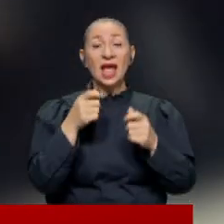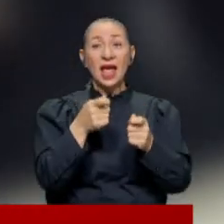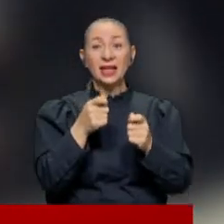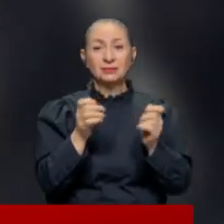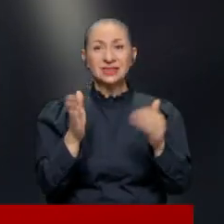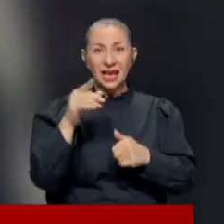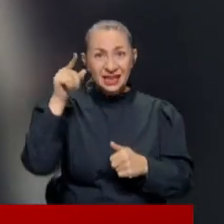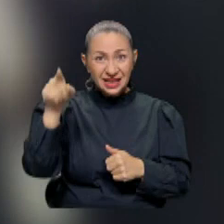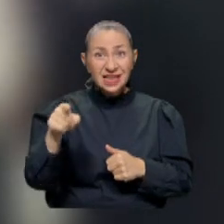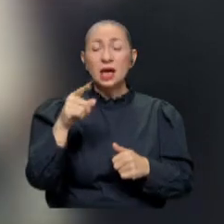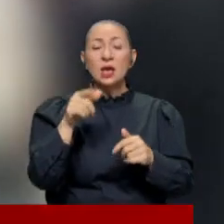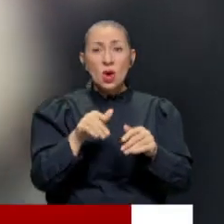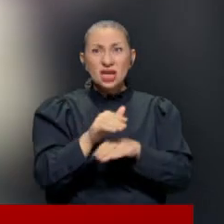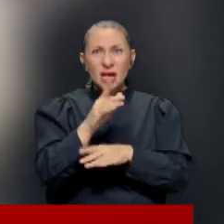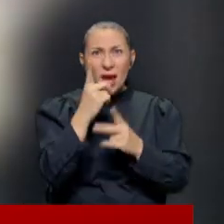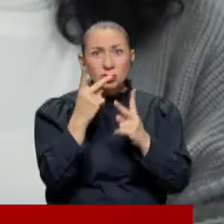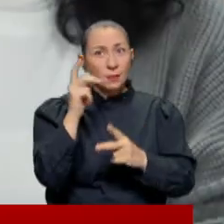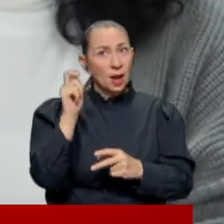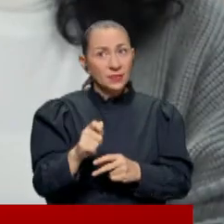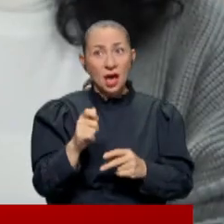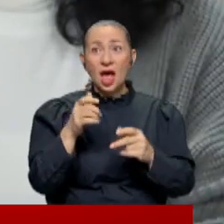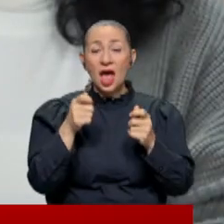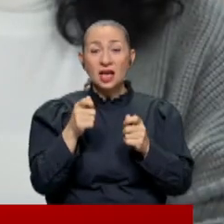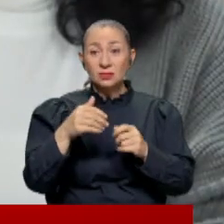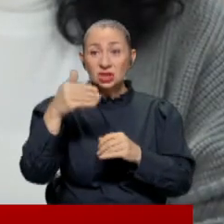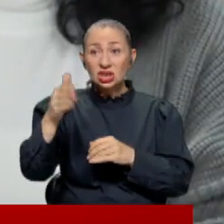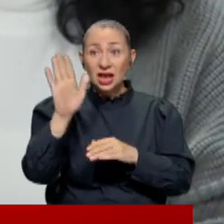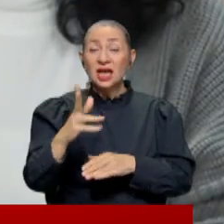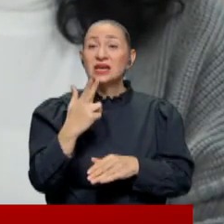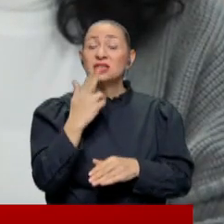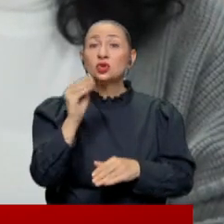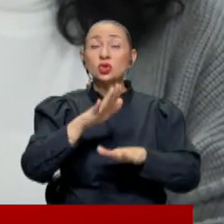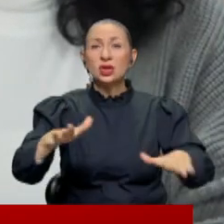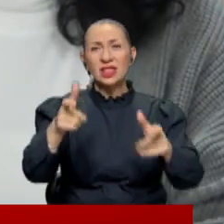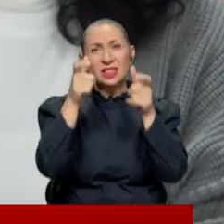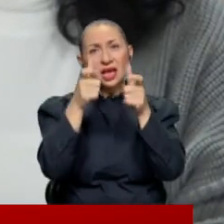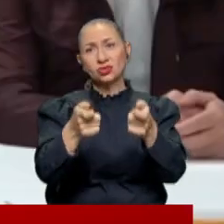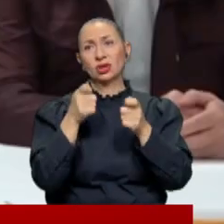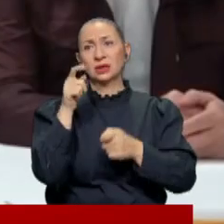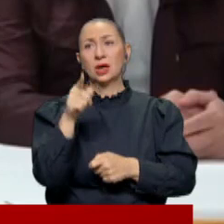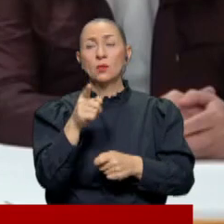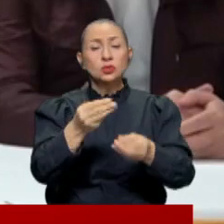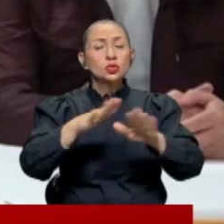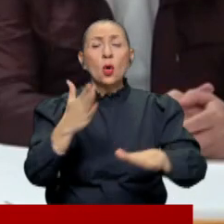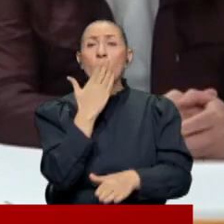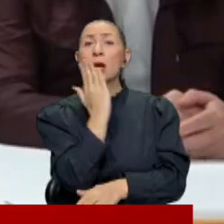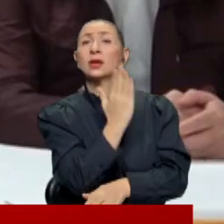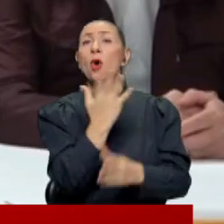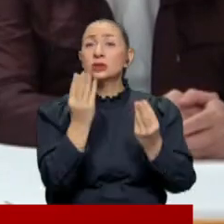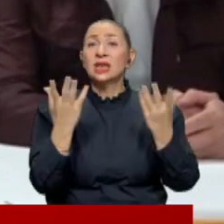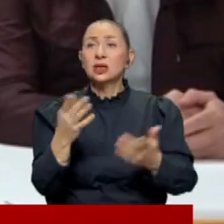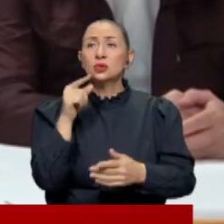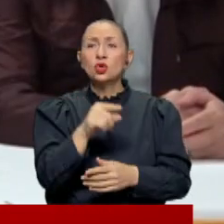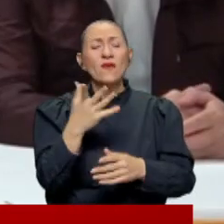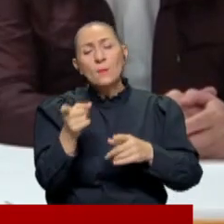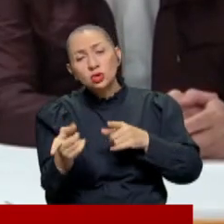Eğitimsen yaşanan skandalla ilgili bir açıklama yaptı. Eğitimin dışında kalan kız çocuklarına dikkat çekildi. Bu çocuk okulda olmuş olsaydı şu